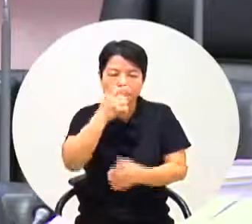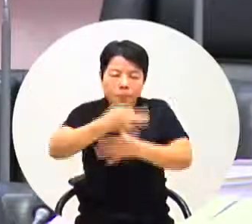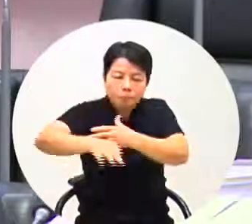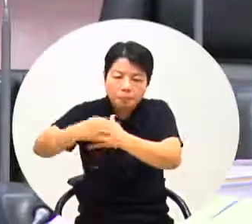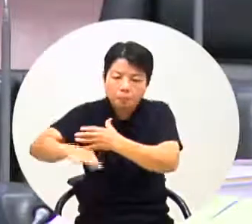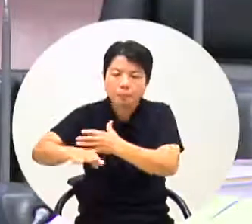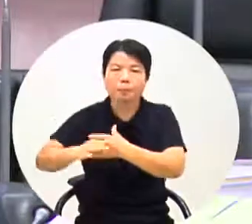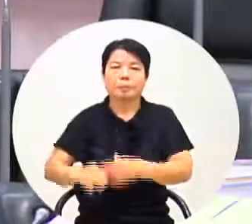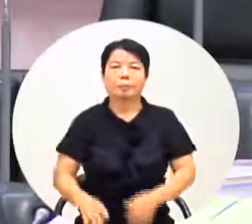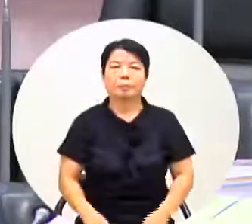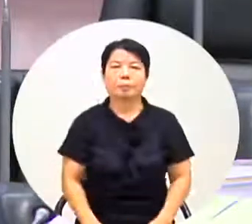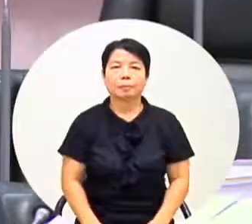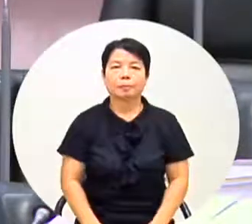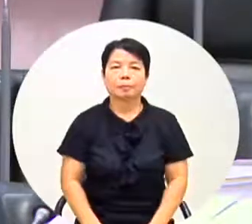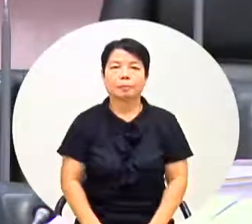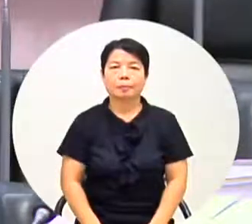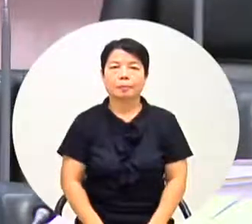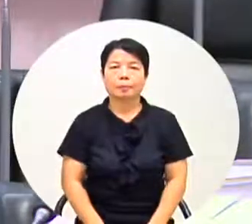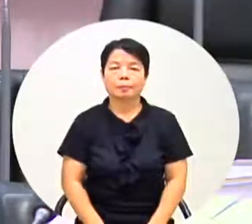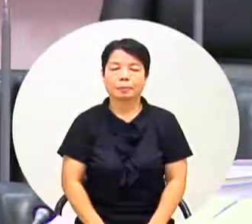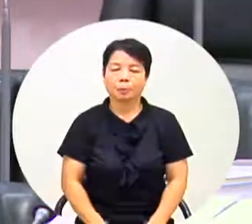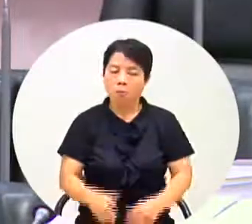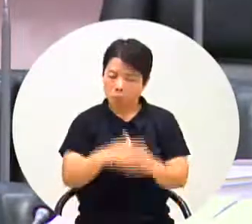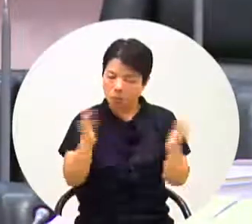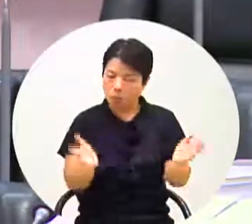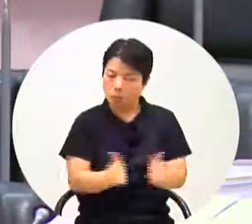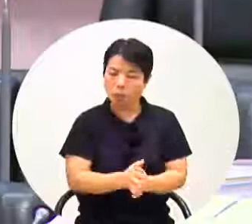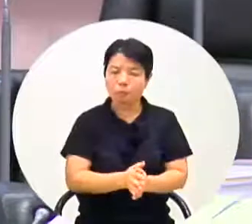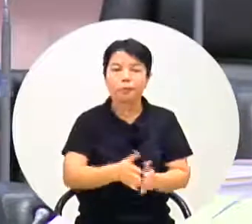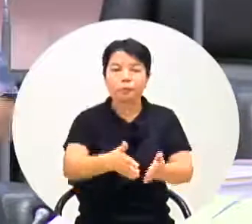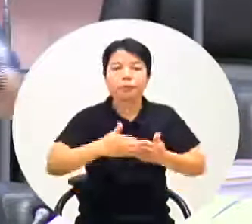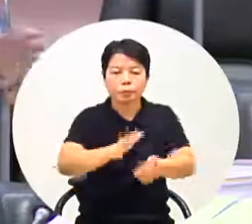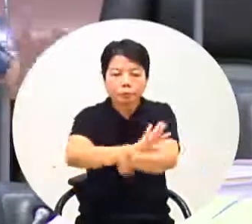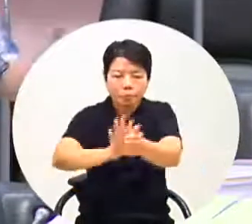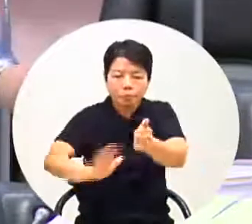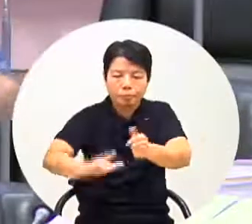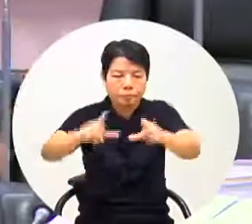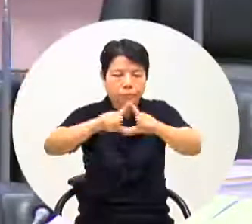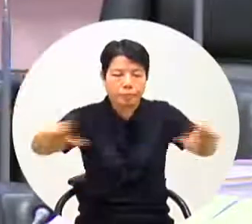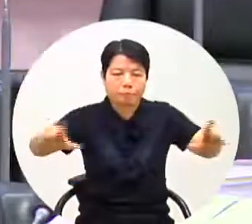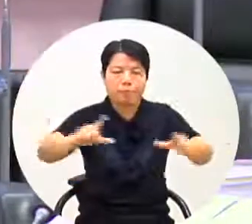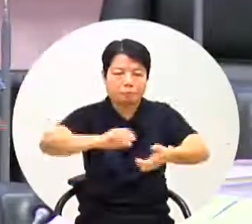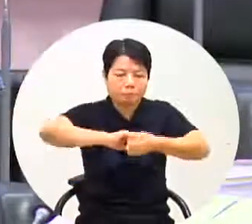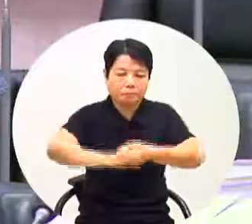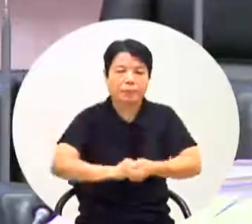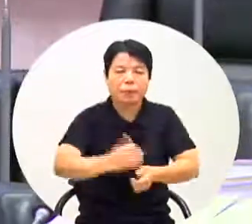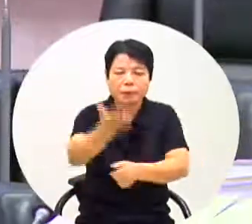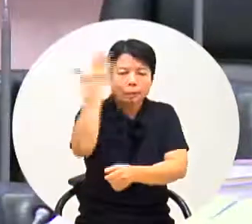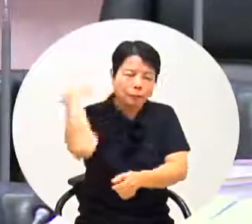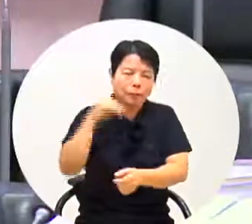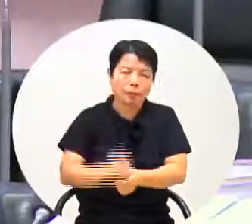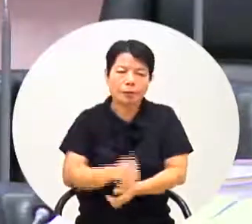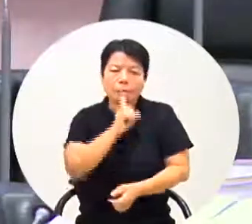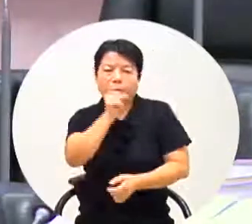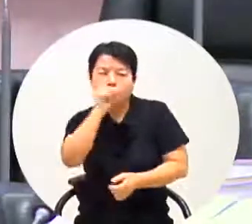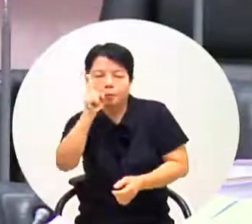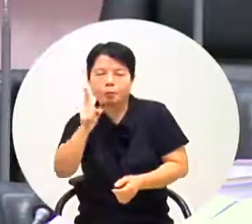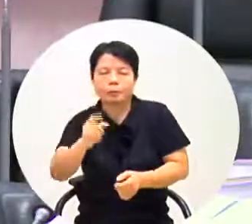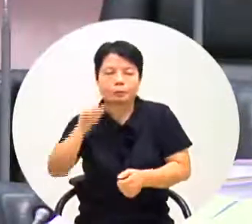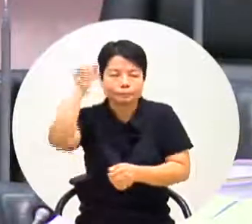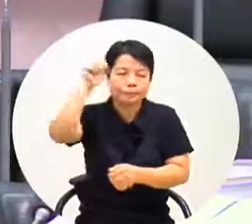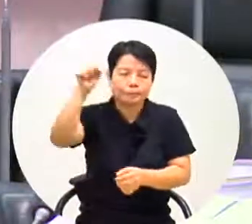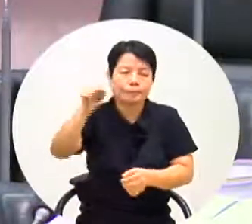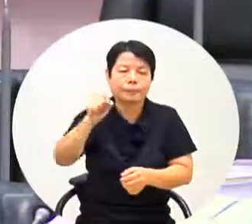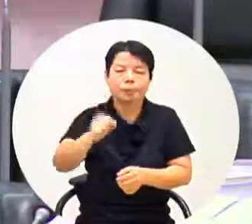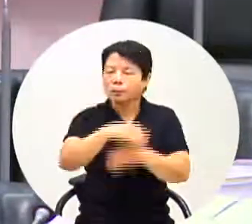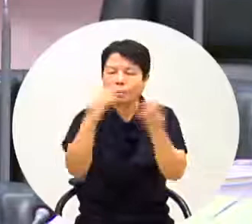够带来决定性的影响。那样过去大家丁情抗议不爽的叫过去的不好